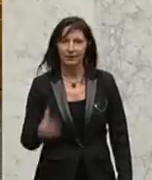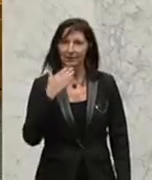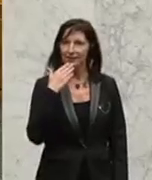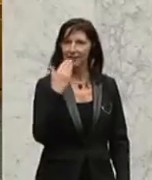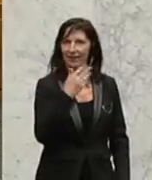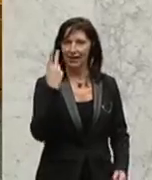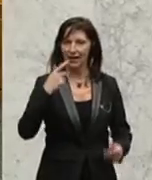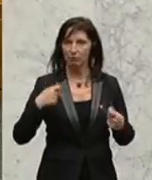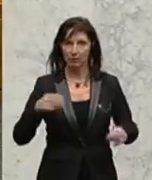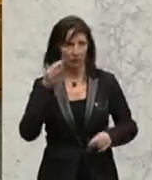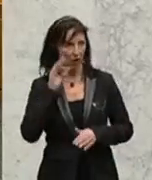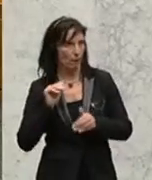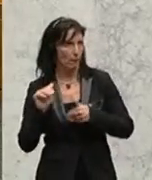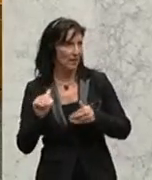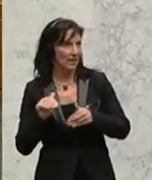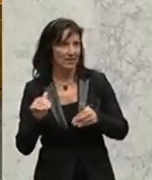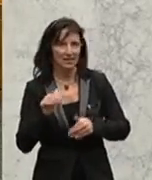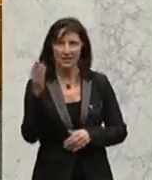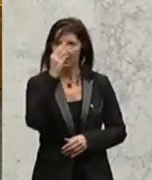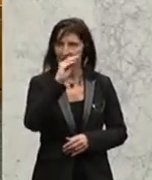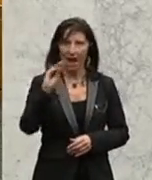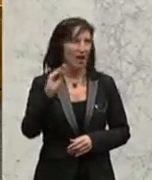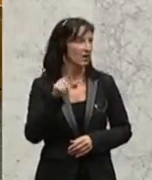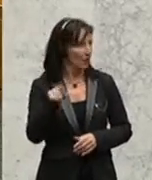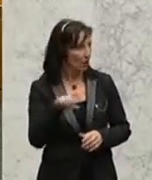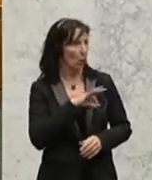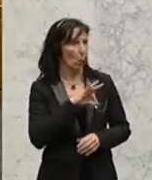Die nächste Familiensprecherin, Angela Lueger, SPÖ.